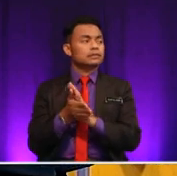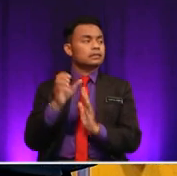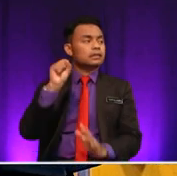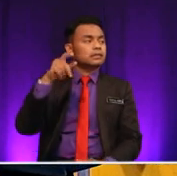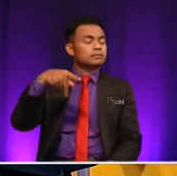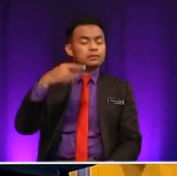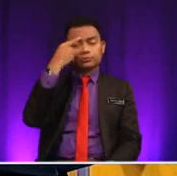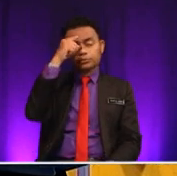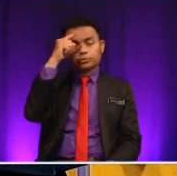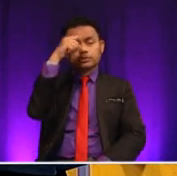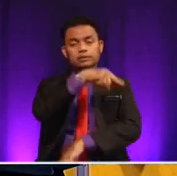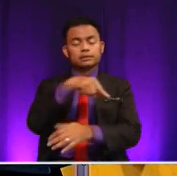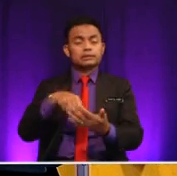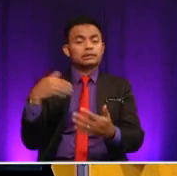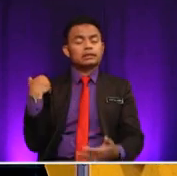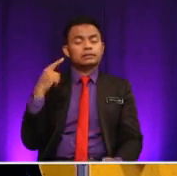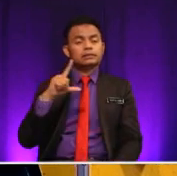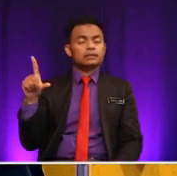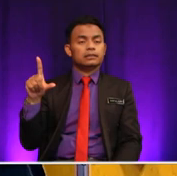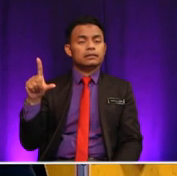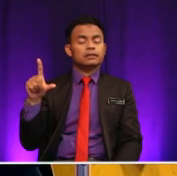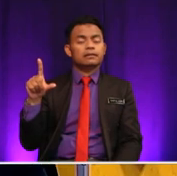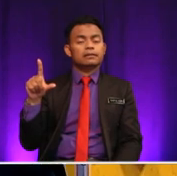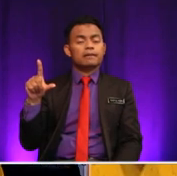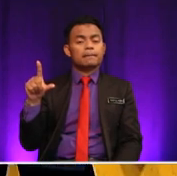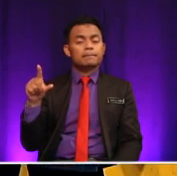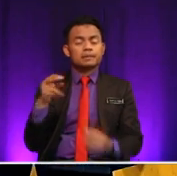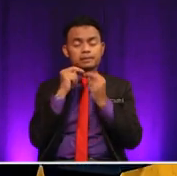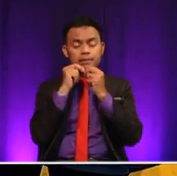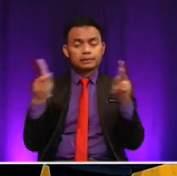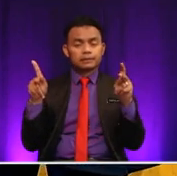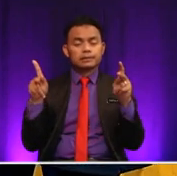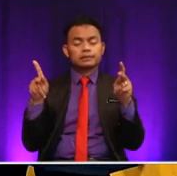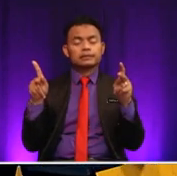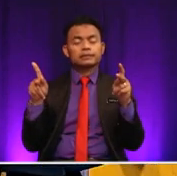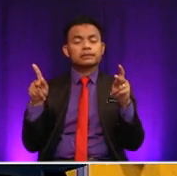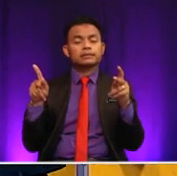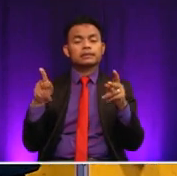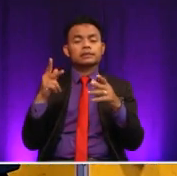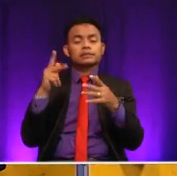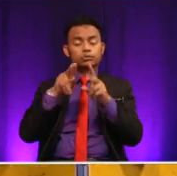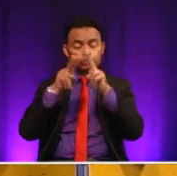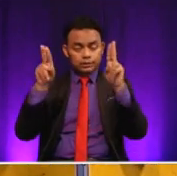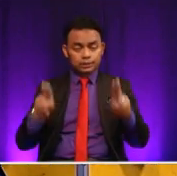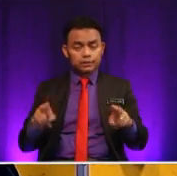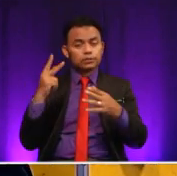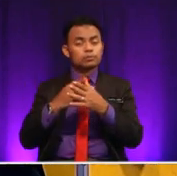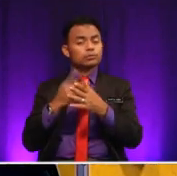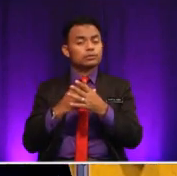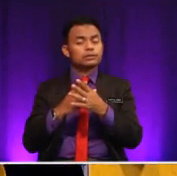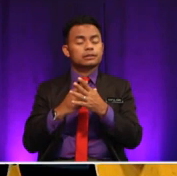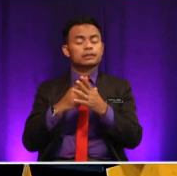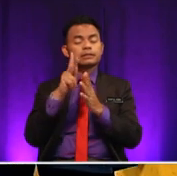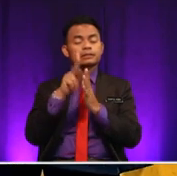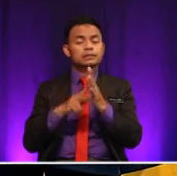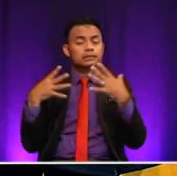untuk hari ini adalah untuk memberi hal ujian untuk mengukur komponen kecerdasan fisika berdasarkan kesehatan yang pertama dan yang